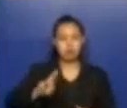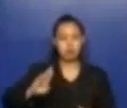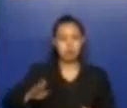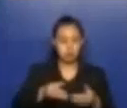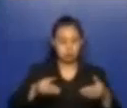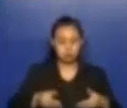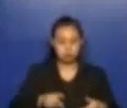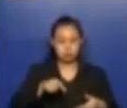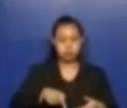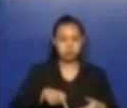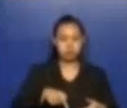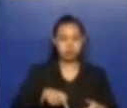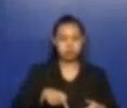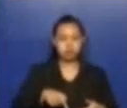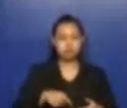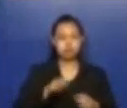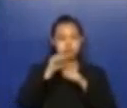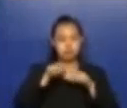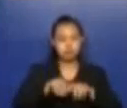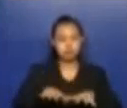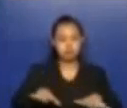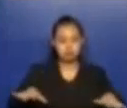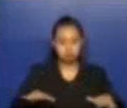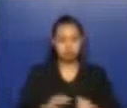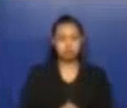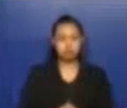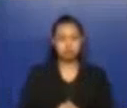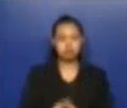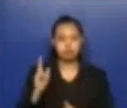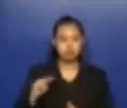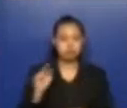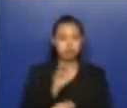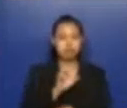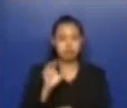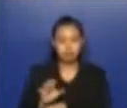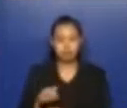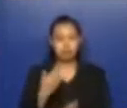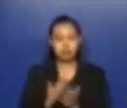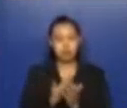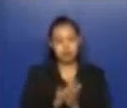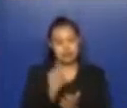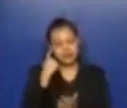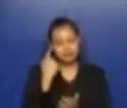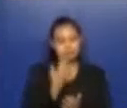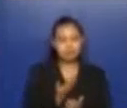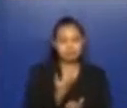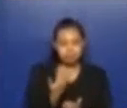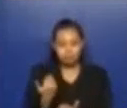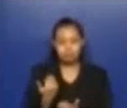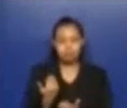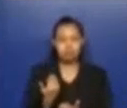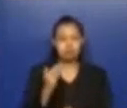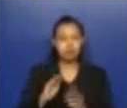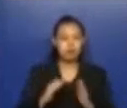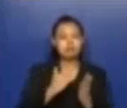และสิ่งปลูกสร้างประกาศใช้คาดการว่าจะสามารถเก็บภาษีได้เพียงไม่ถึง